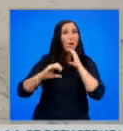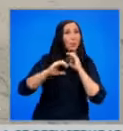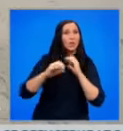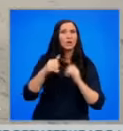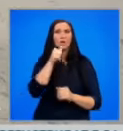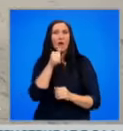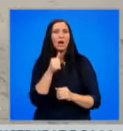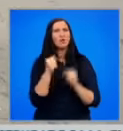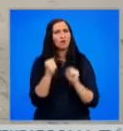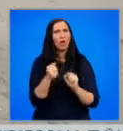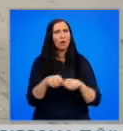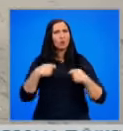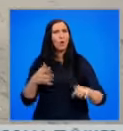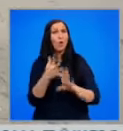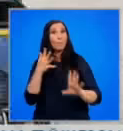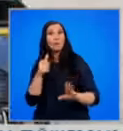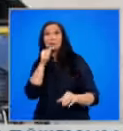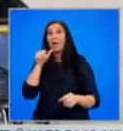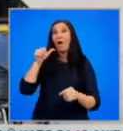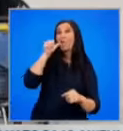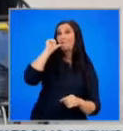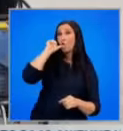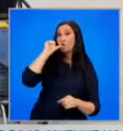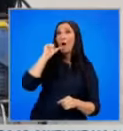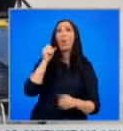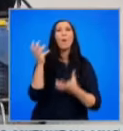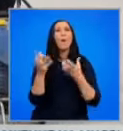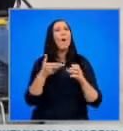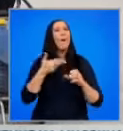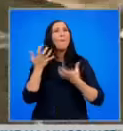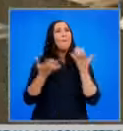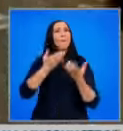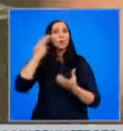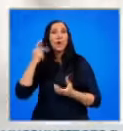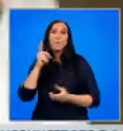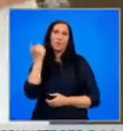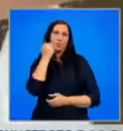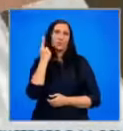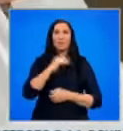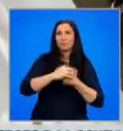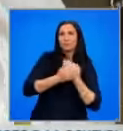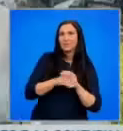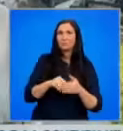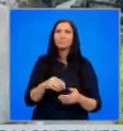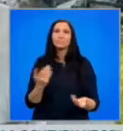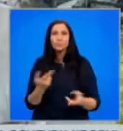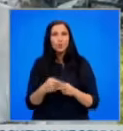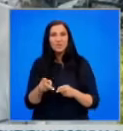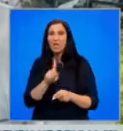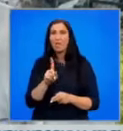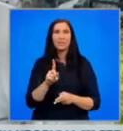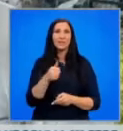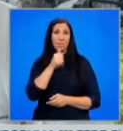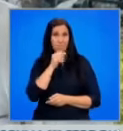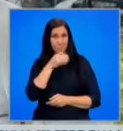дълги опашки, за да си налеят вода от пожарната, но могат да я ползват само за битови нужди, не и за пиене. С всеки изминал ден обстрела